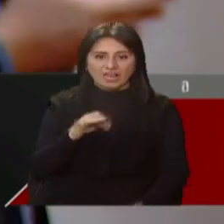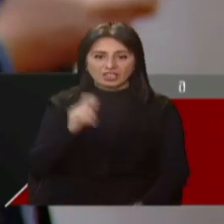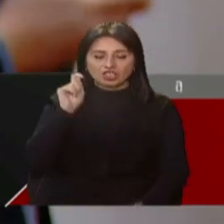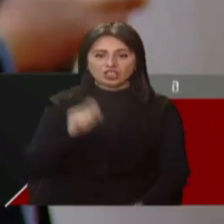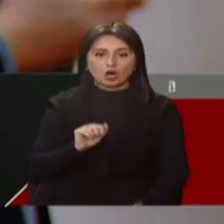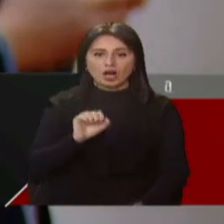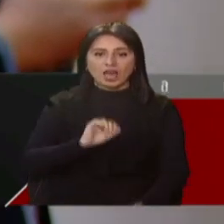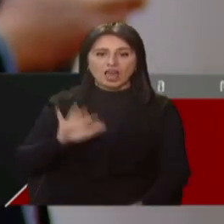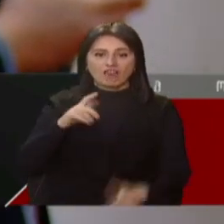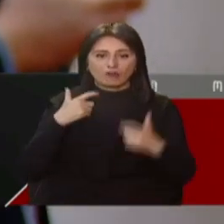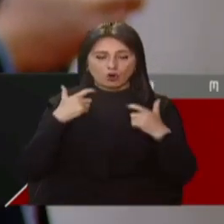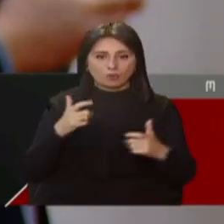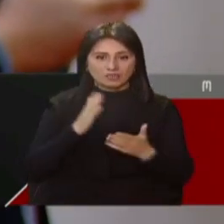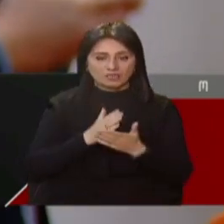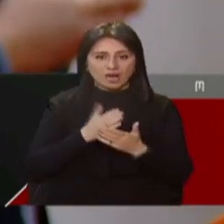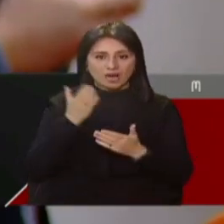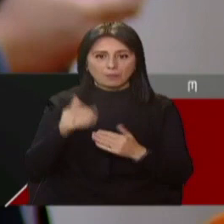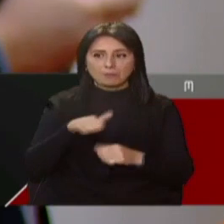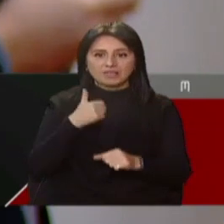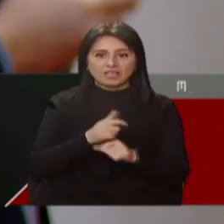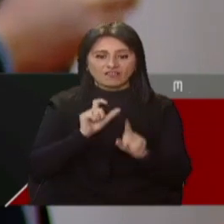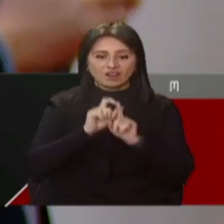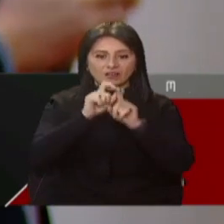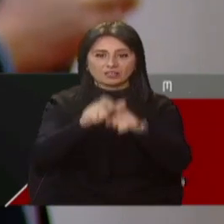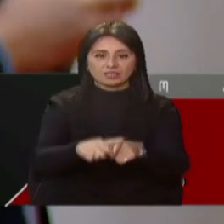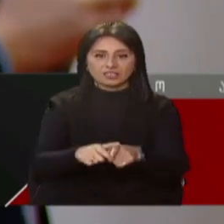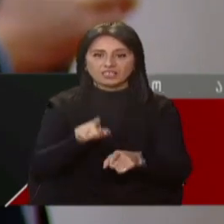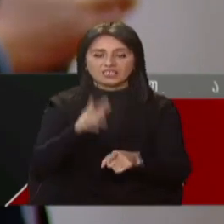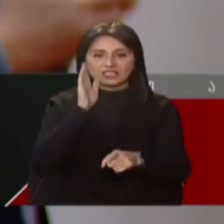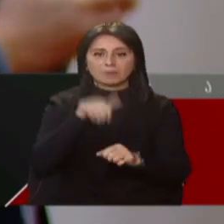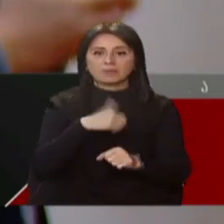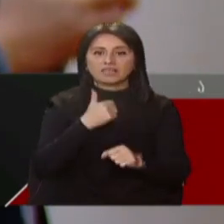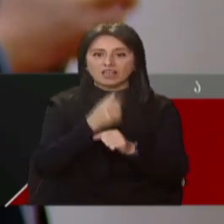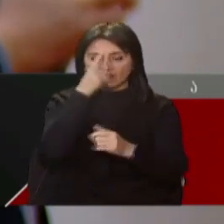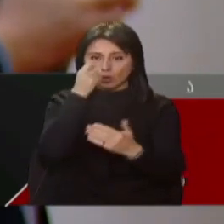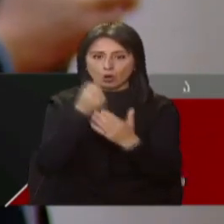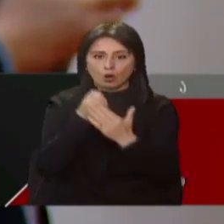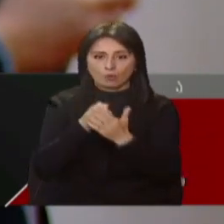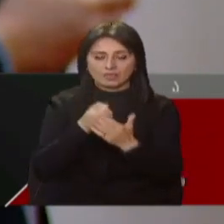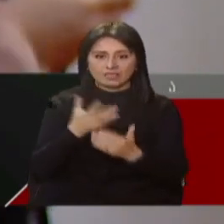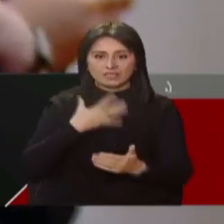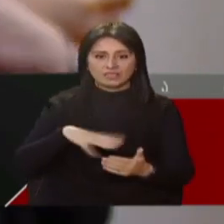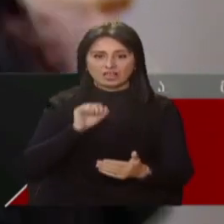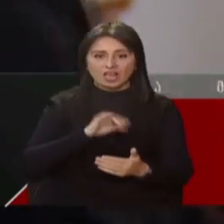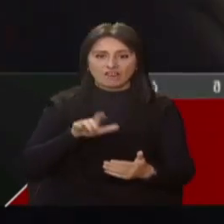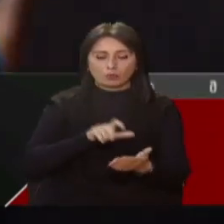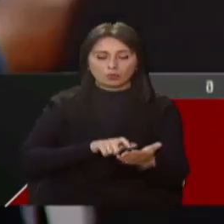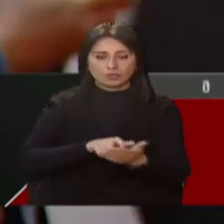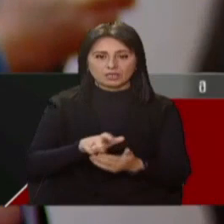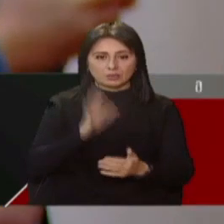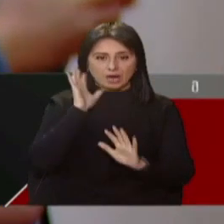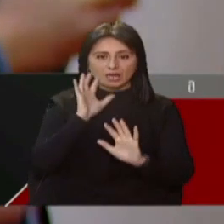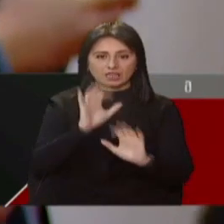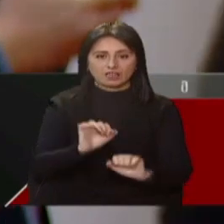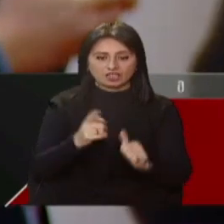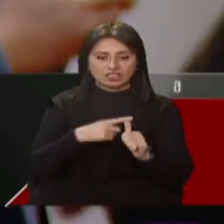როგორც ევროკომისარი და მისი მთავარი გზავნილი იყო, რომ ის იქნება მთავარი ლობისტი საქართველოს ევროპულ გზაზე და მხარს